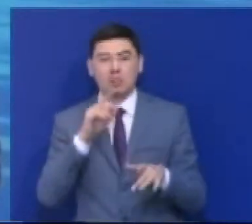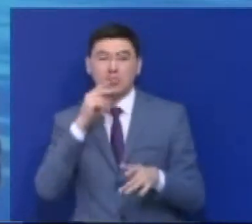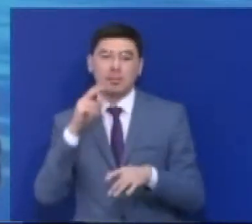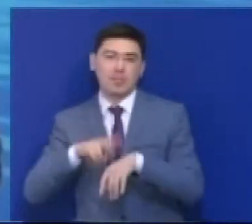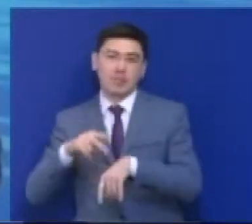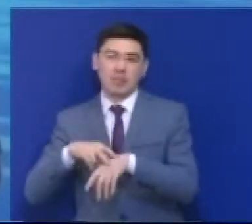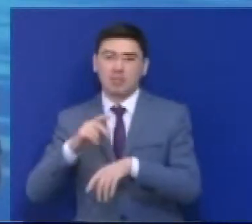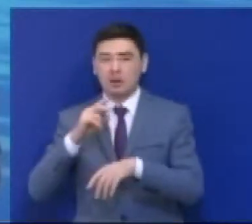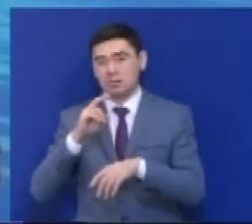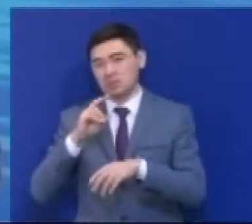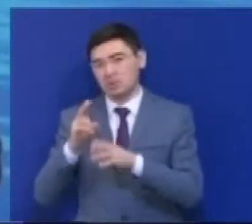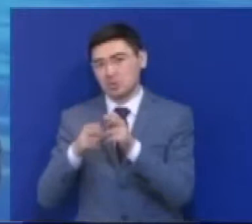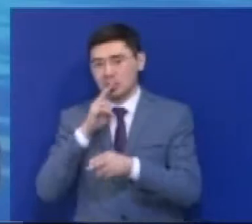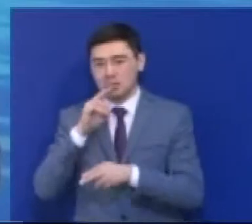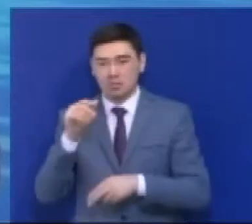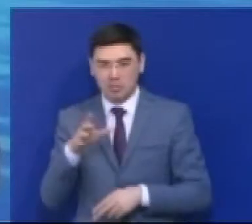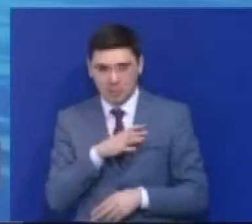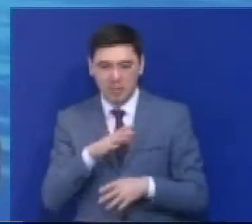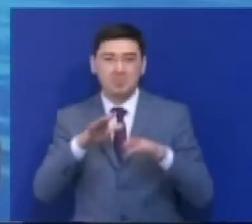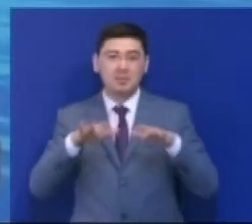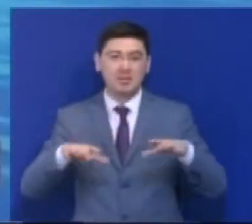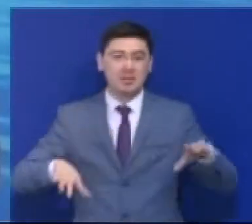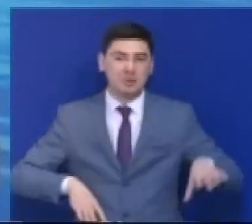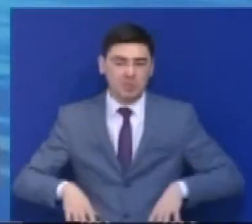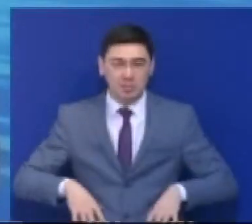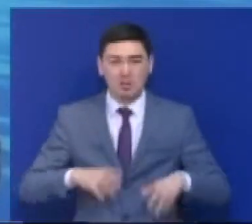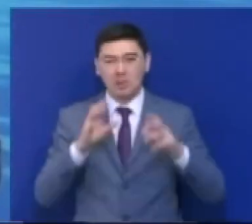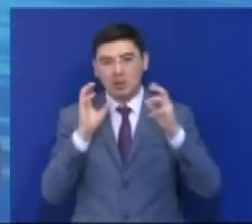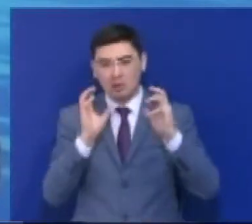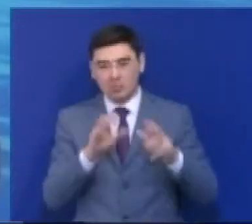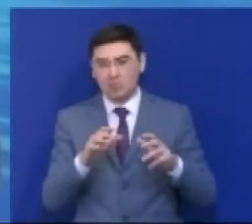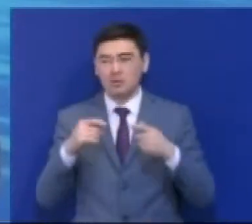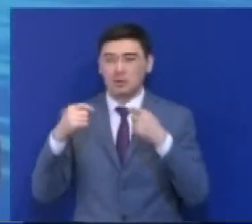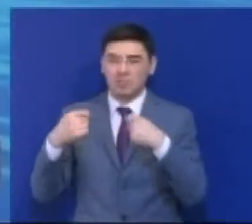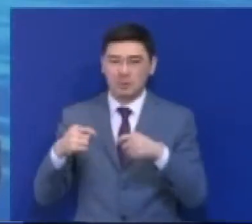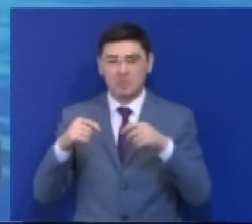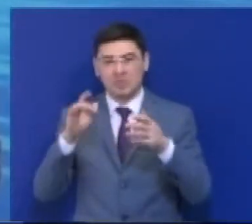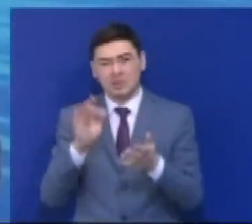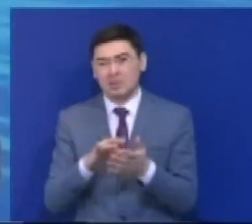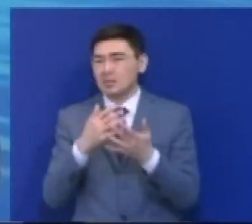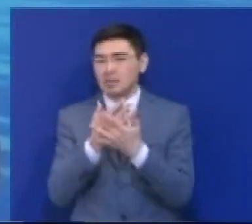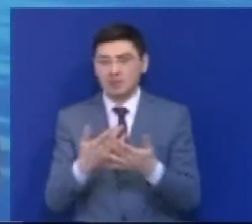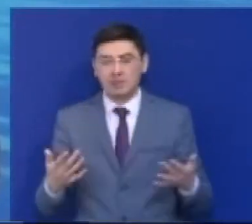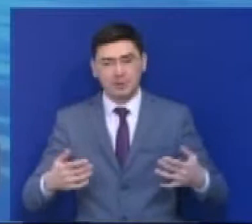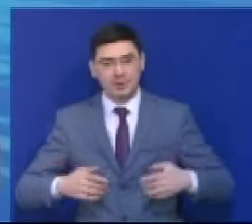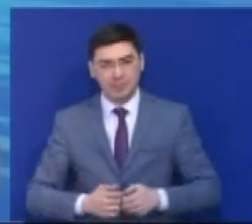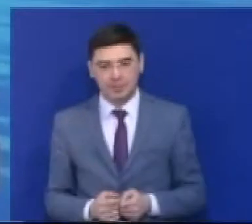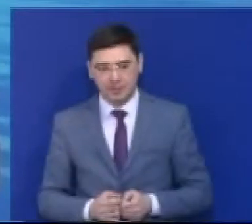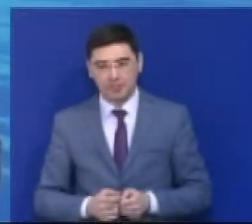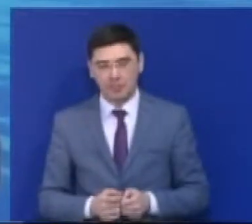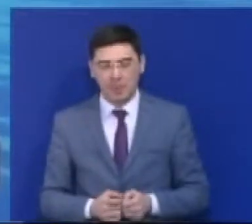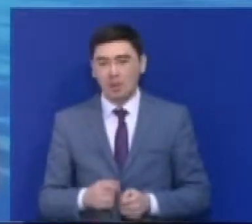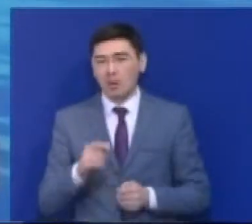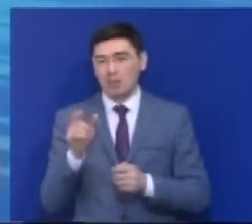Оның 59 автобуста, өзгесі базарларда, сауда орталықтарында орын алған. Полиция қызметкерлері тұрғындарды, қоғамдық орындарда